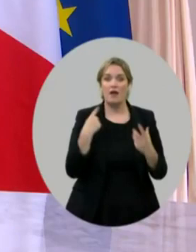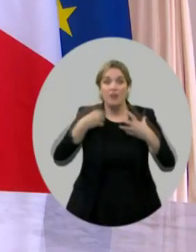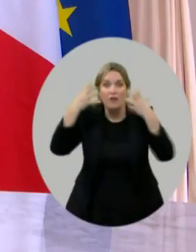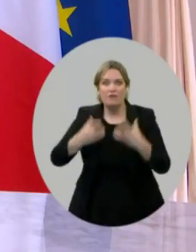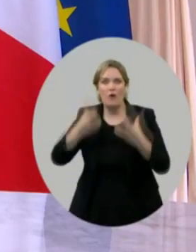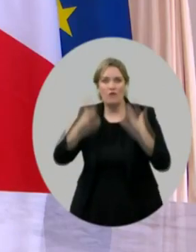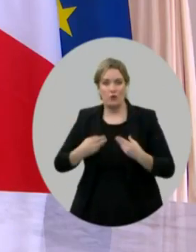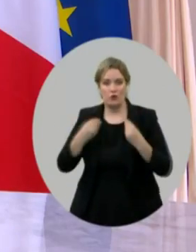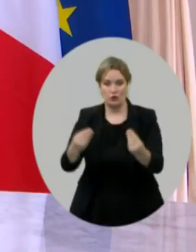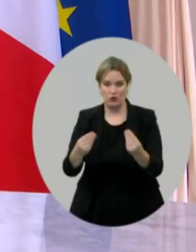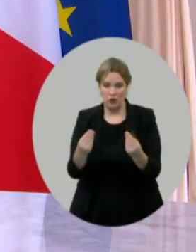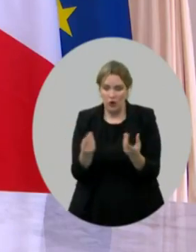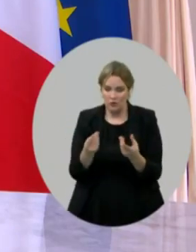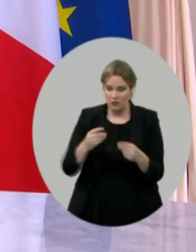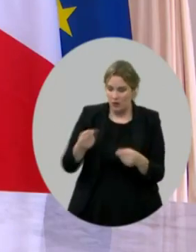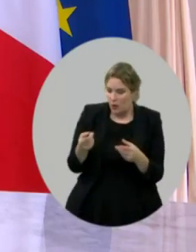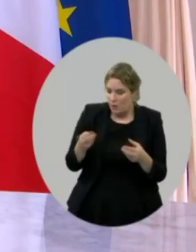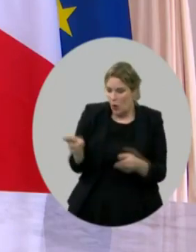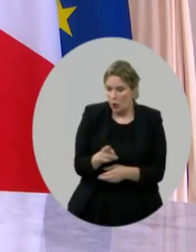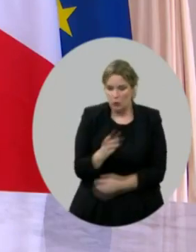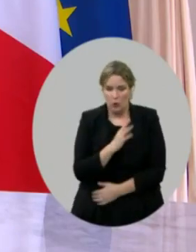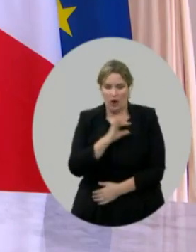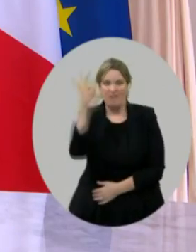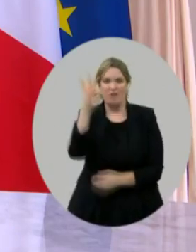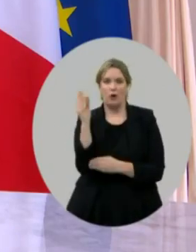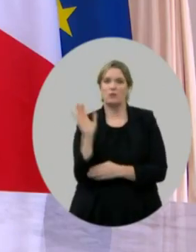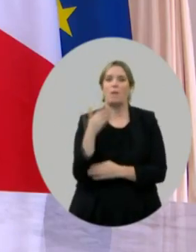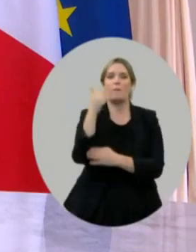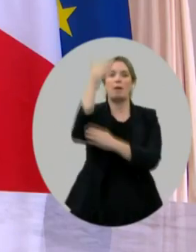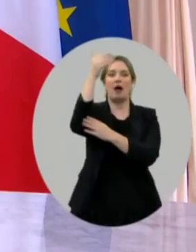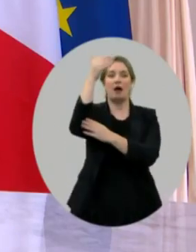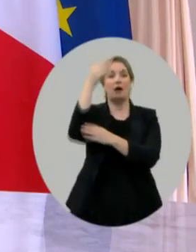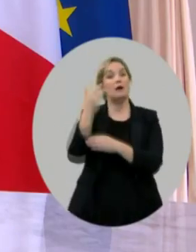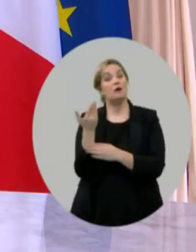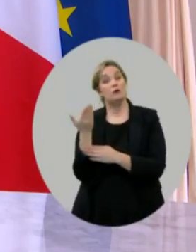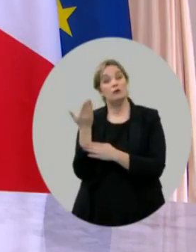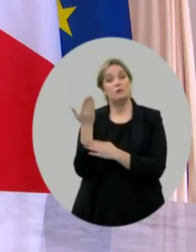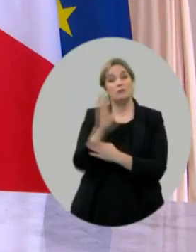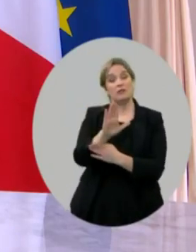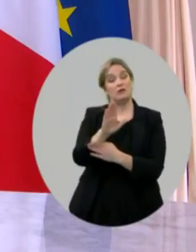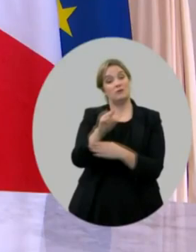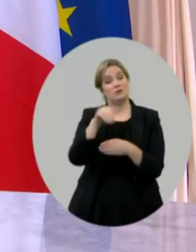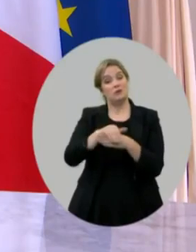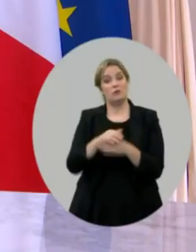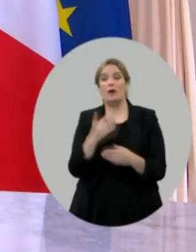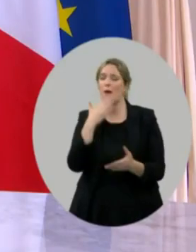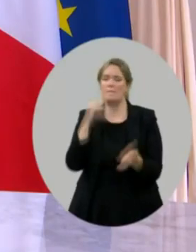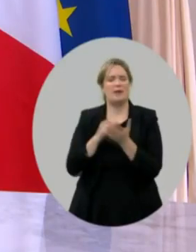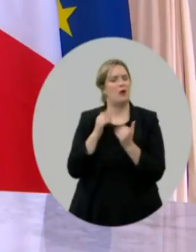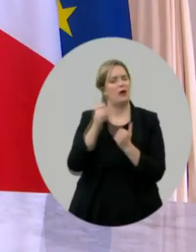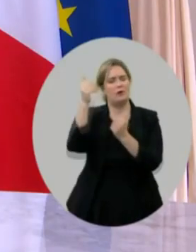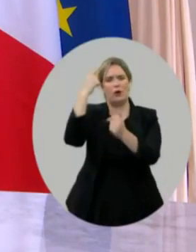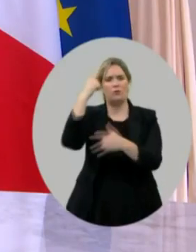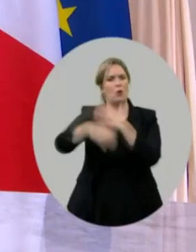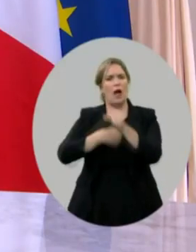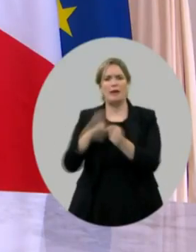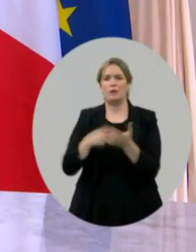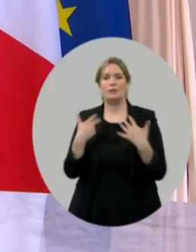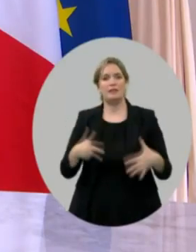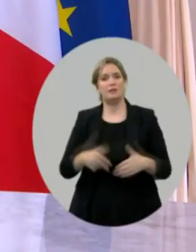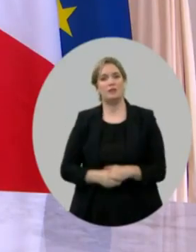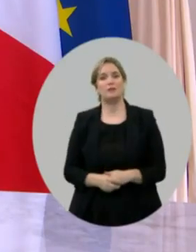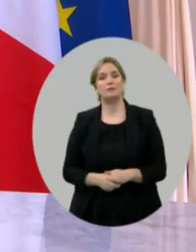de faire vivre notre renaissance française, que je vous présente tous mes vœux pour l'année 2018.